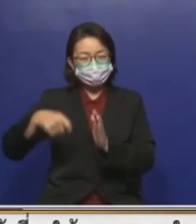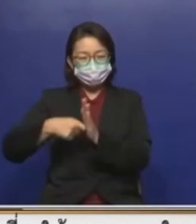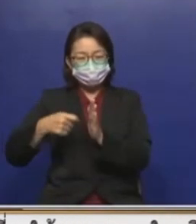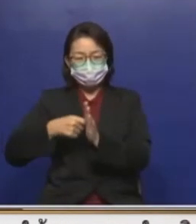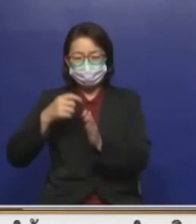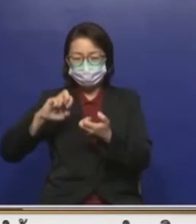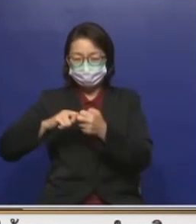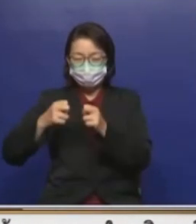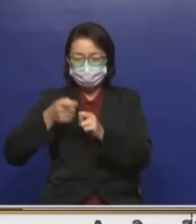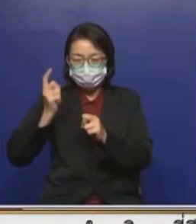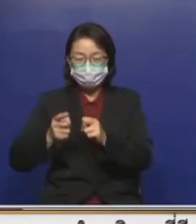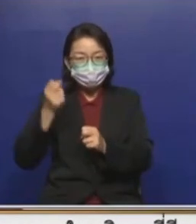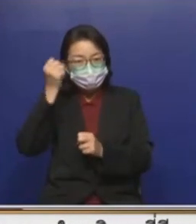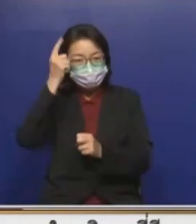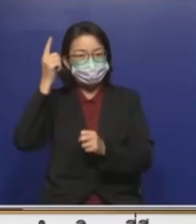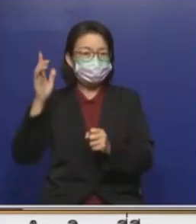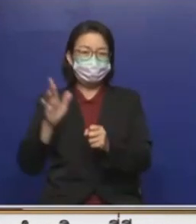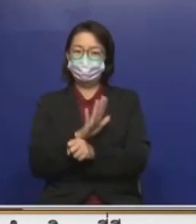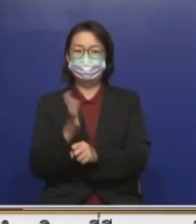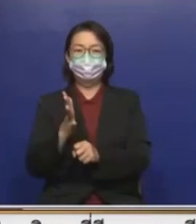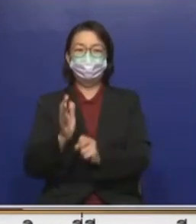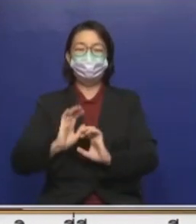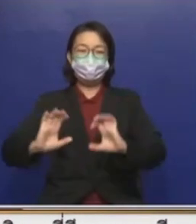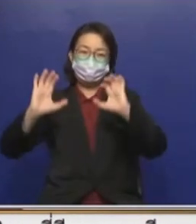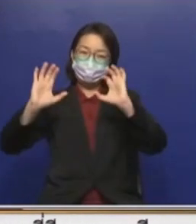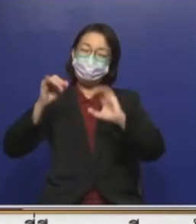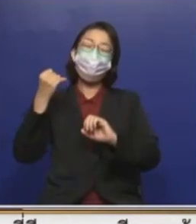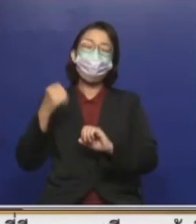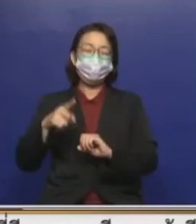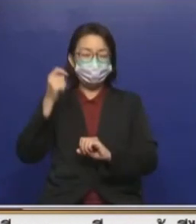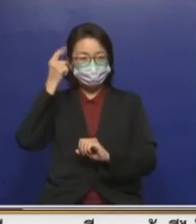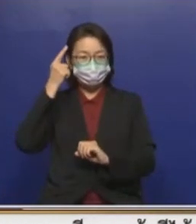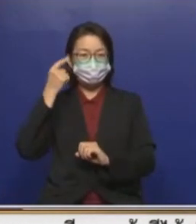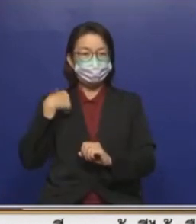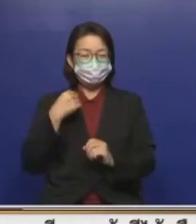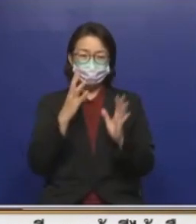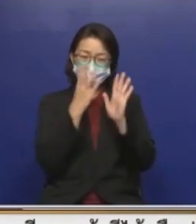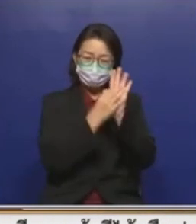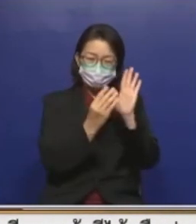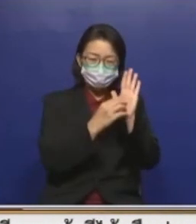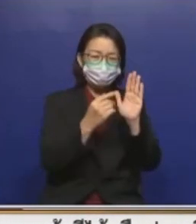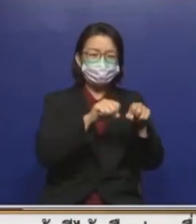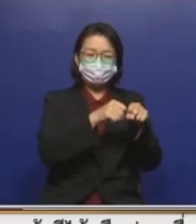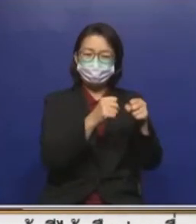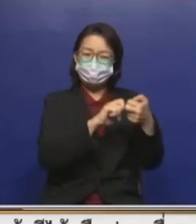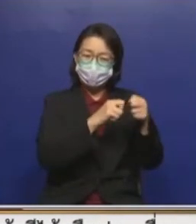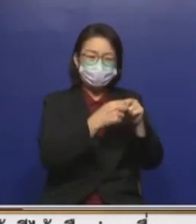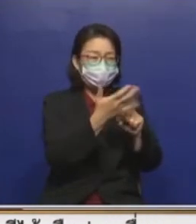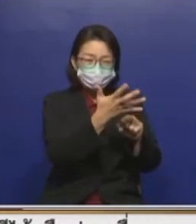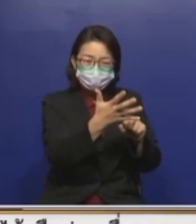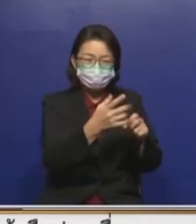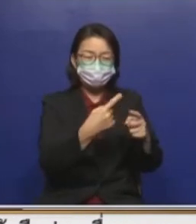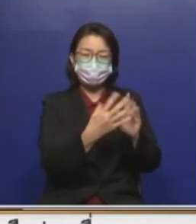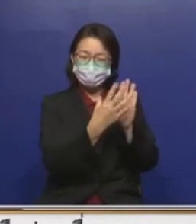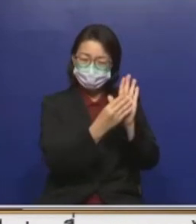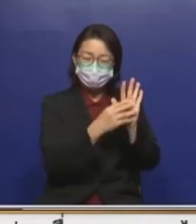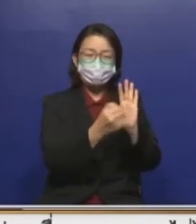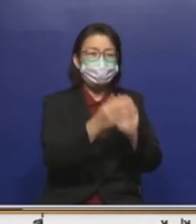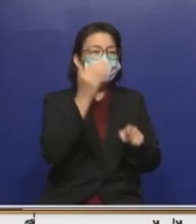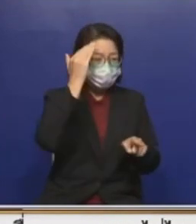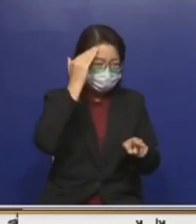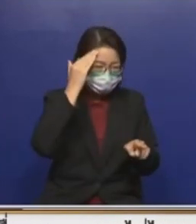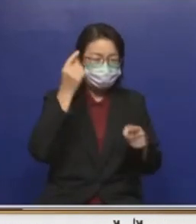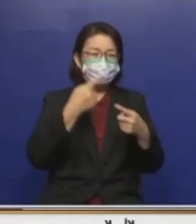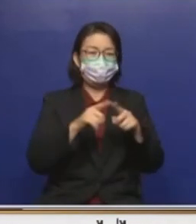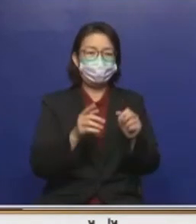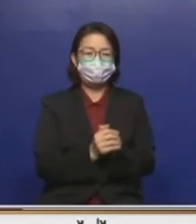ฐบาลค่ะปัญหาโอทอปในวันนี้ไม่ใช่เรื่องการฝึกอบรมใน การฝึกอบรมเบื้องต้นของการทำผลิตภัณฑ์ไ